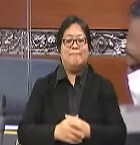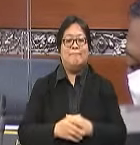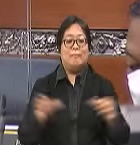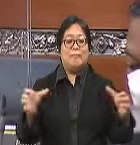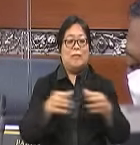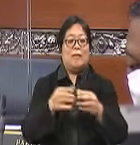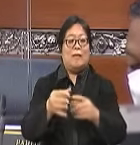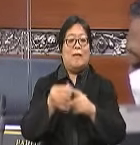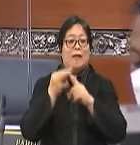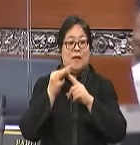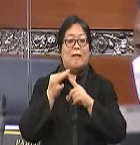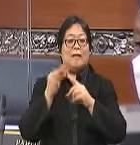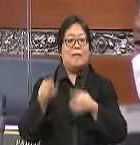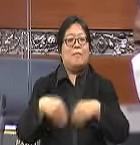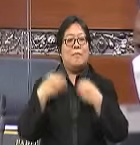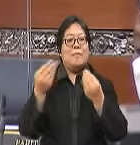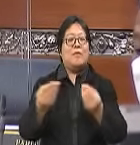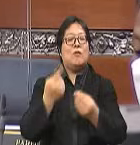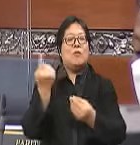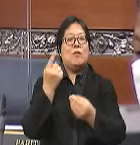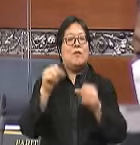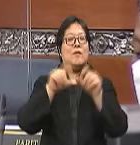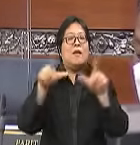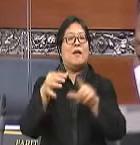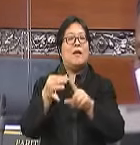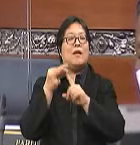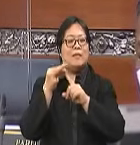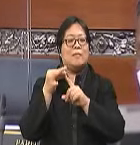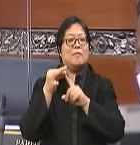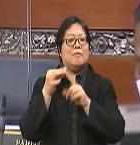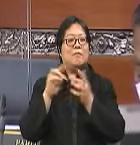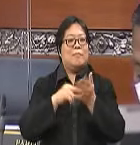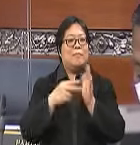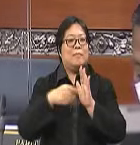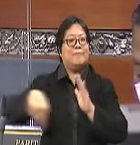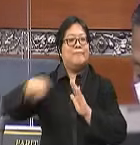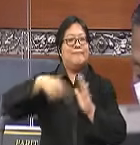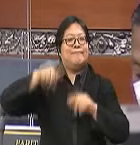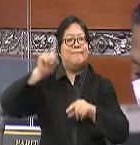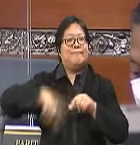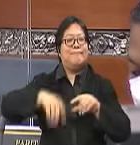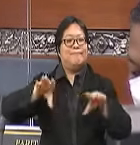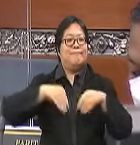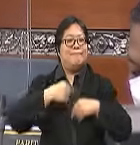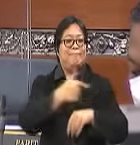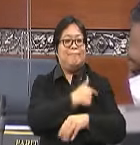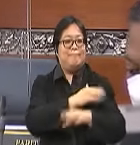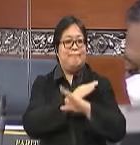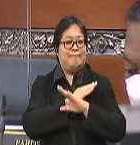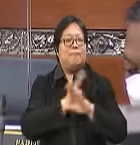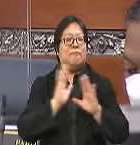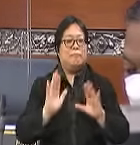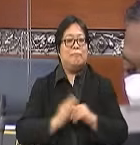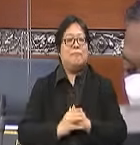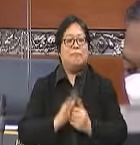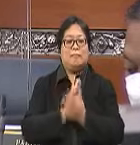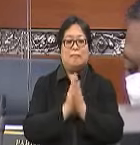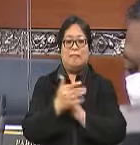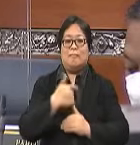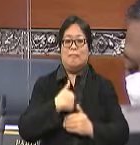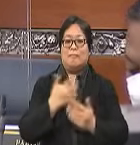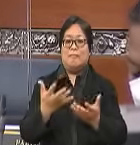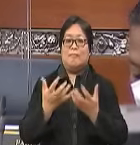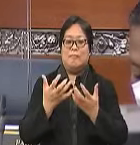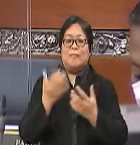golongan ras ini diberikan suatu situs kos yang menandakan mereka tidak boleh menerima Bachsin dan sebagainya jadi saya